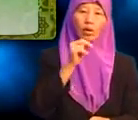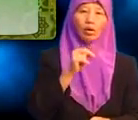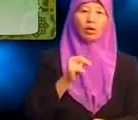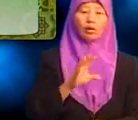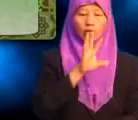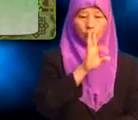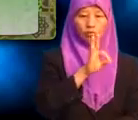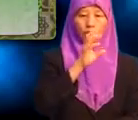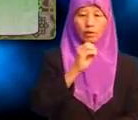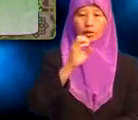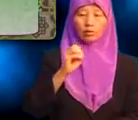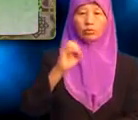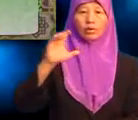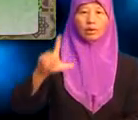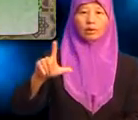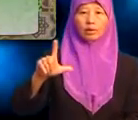900 liter.